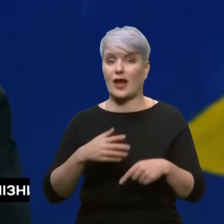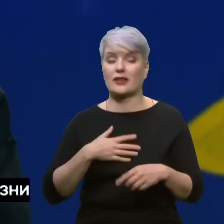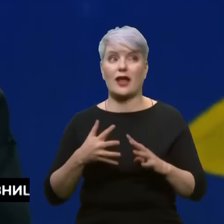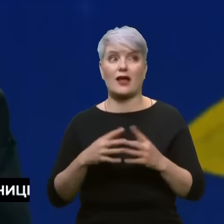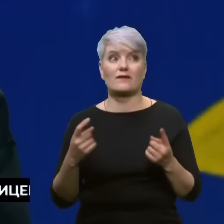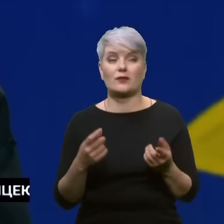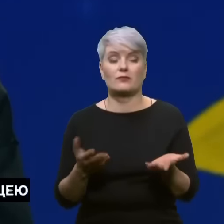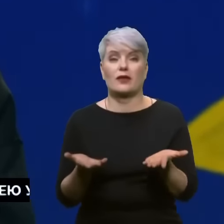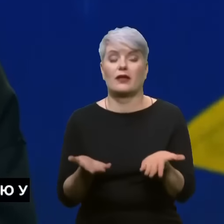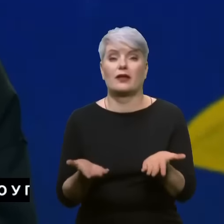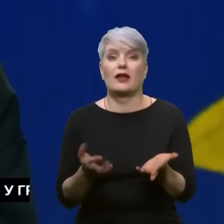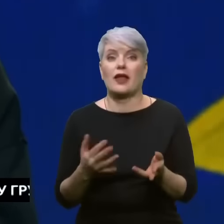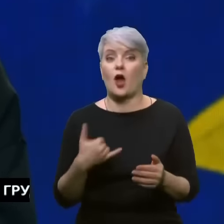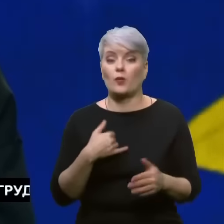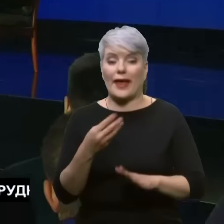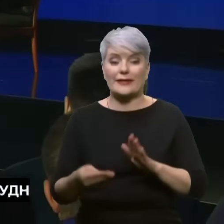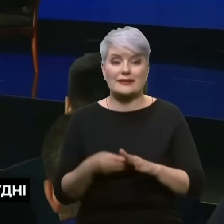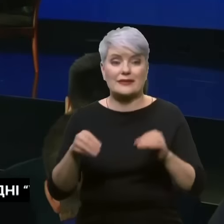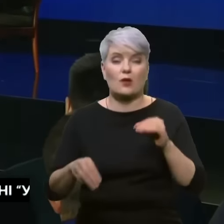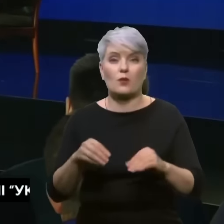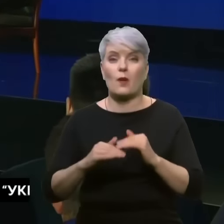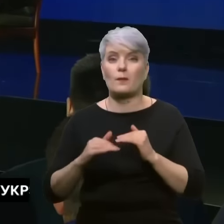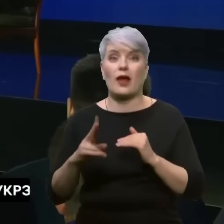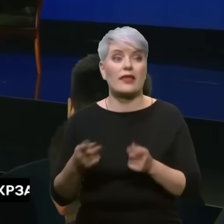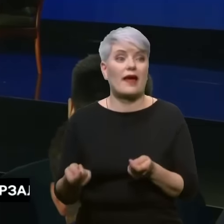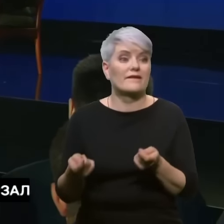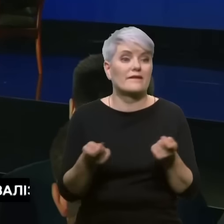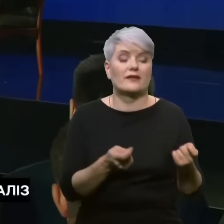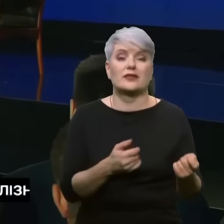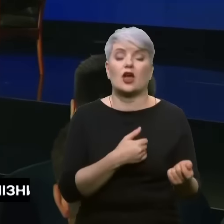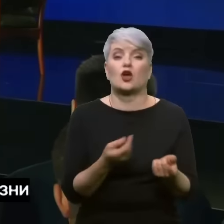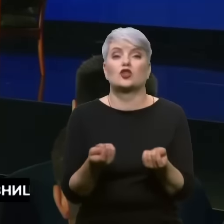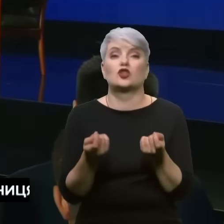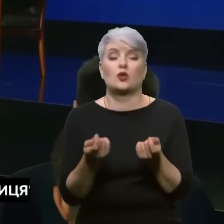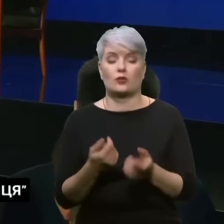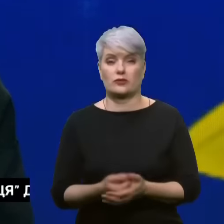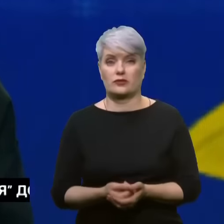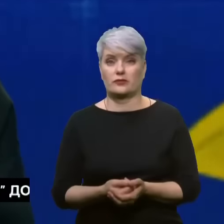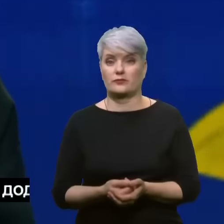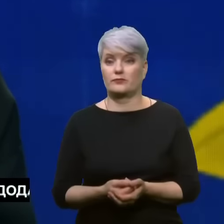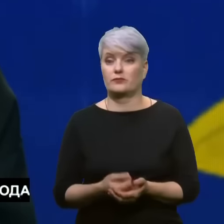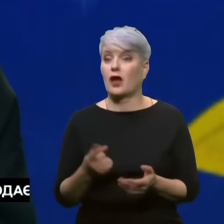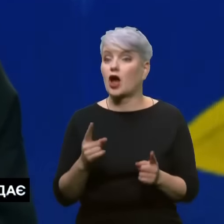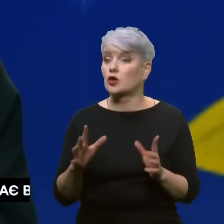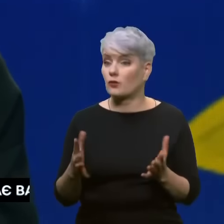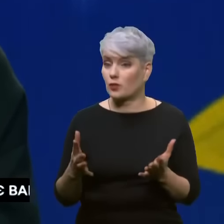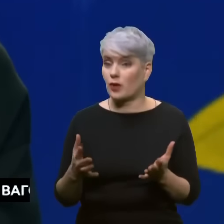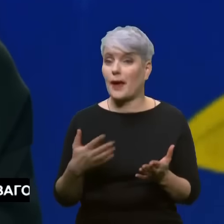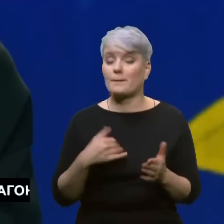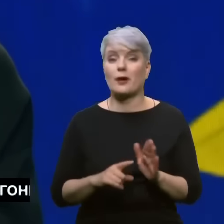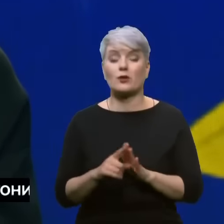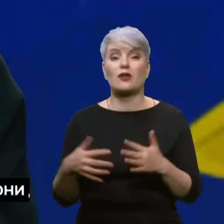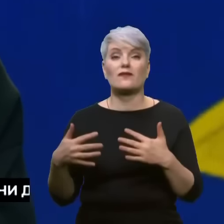Так, а як? У нас заміновані поля. А як хоча б вивезти хоч щось? І ось що відбулося. І ми